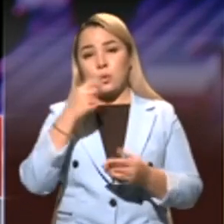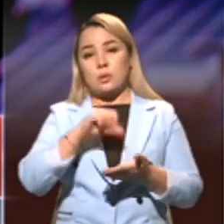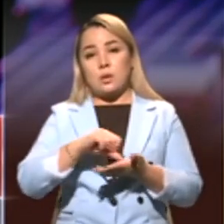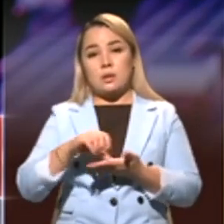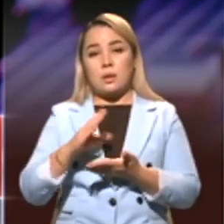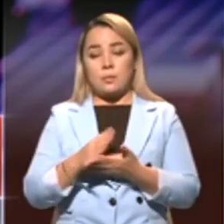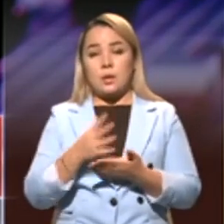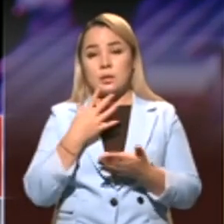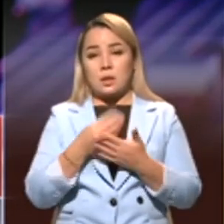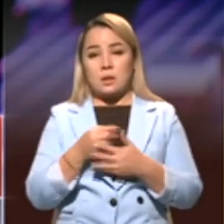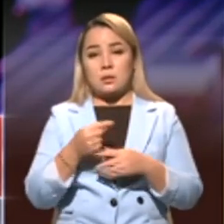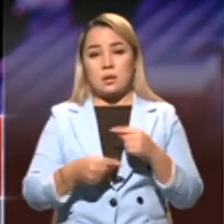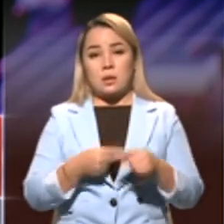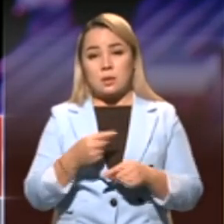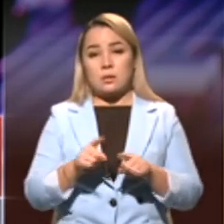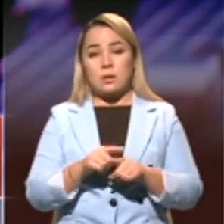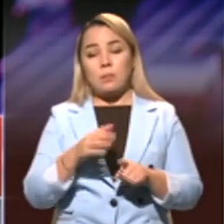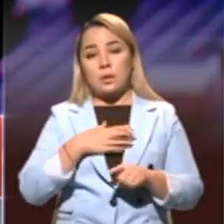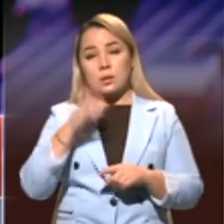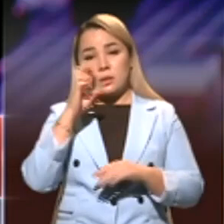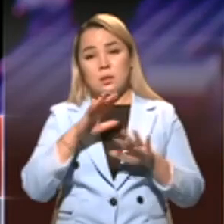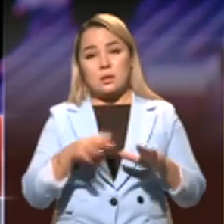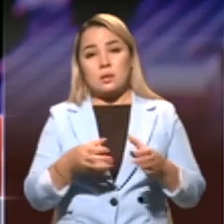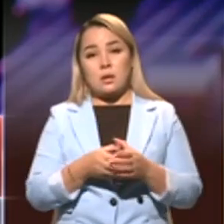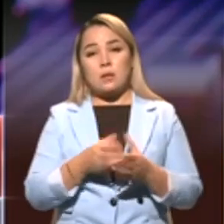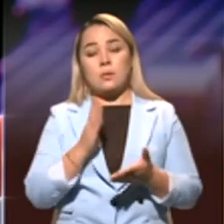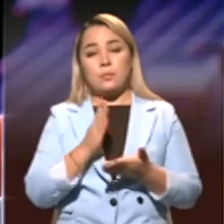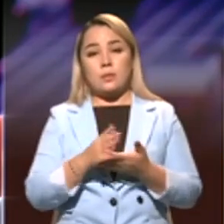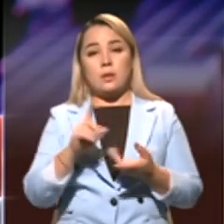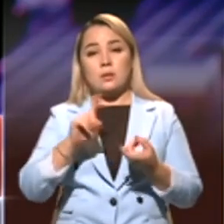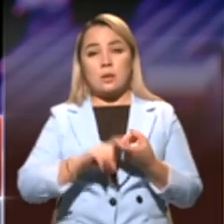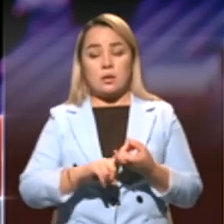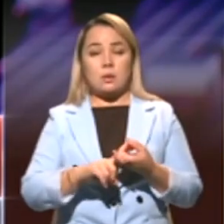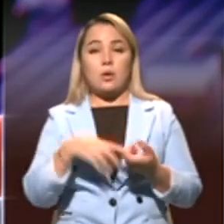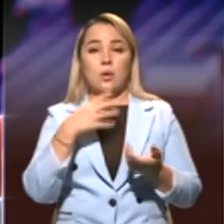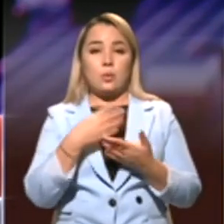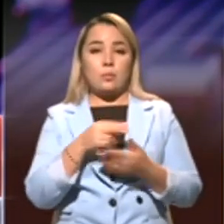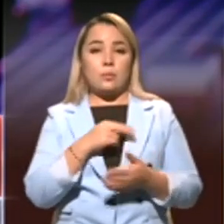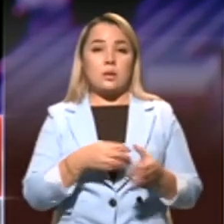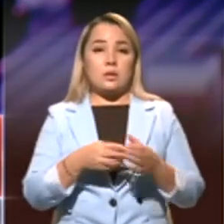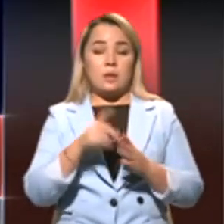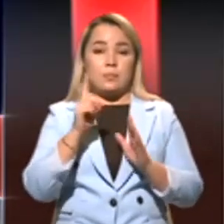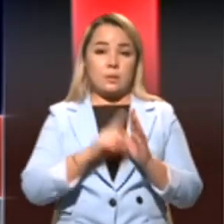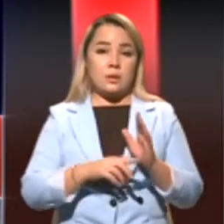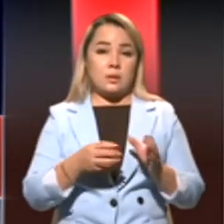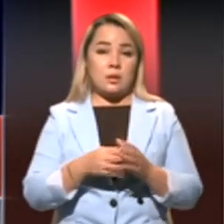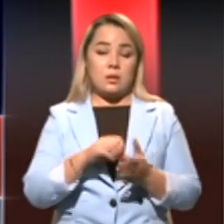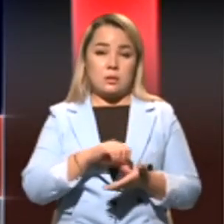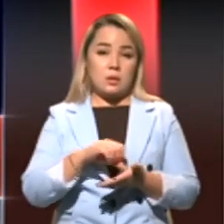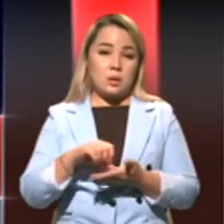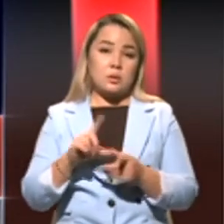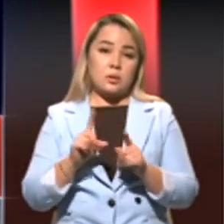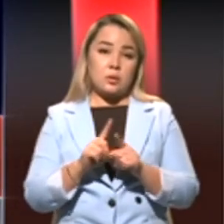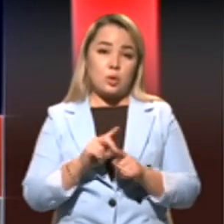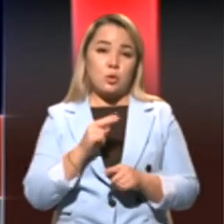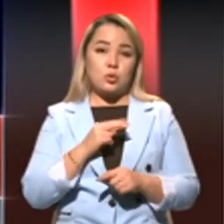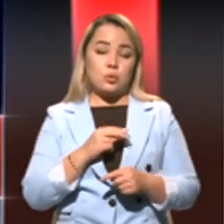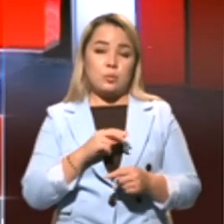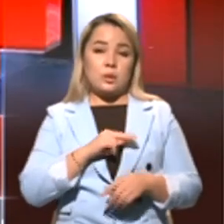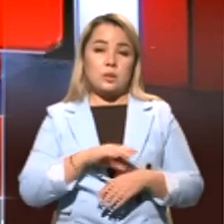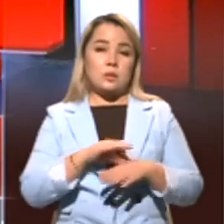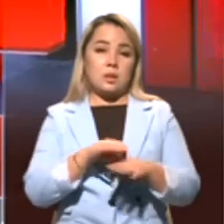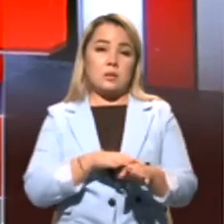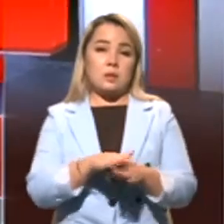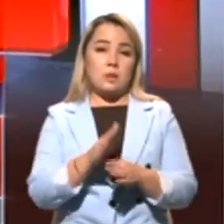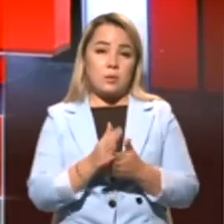зайырлы мемлекет бола отыра біздің еліміз кез келген діни бірлестікпен әріптестік өзінің бір серіктесі ретінде жұмыс жасайды. Өйткені